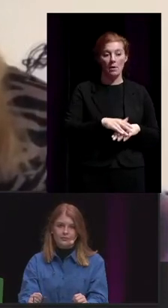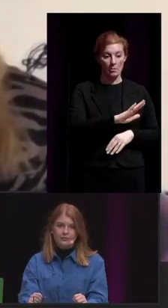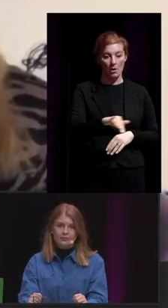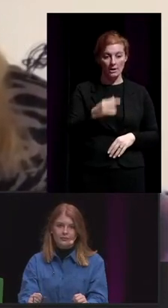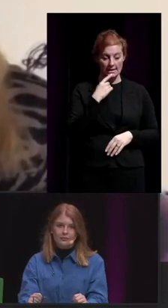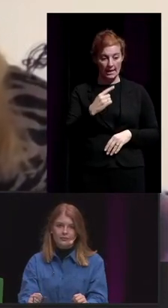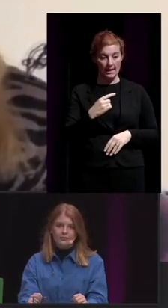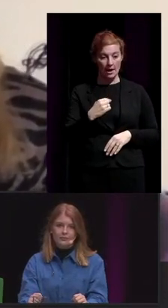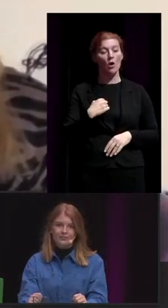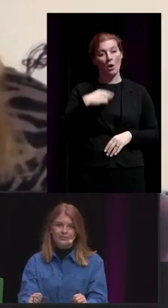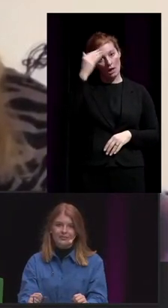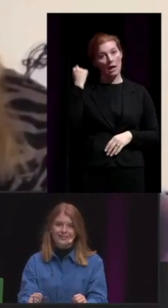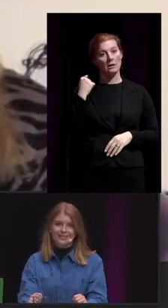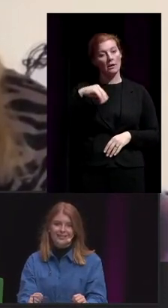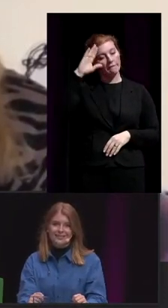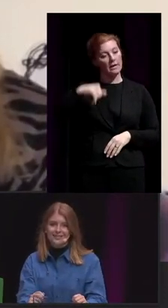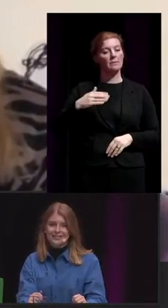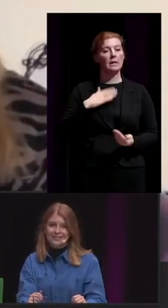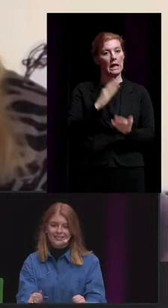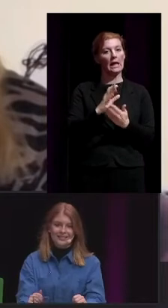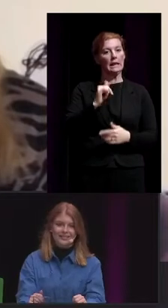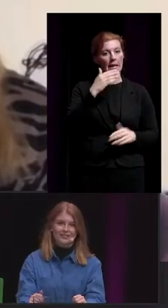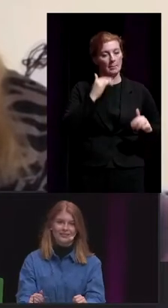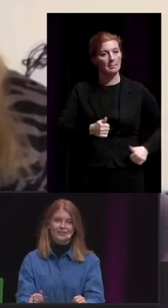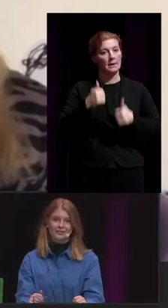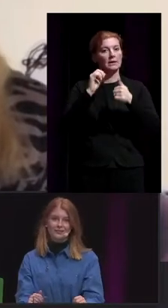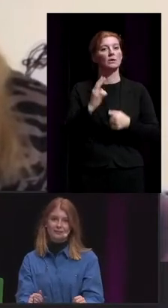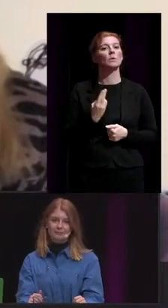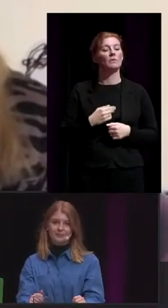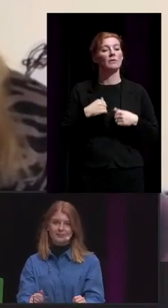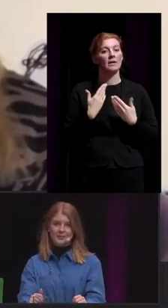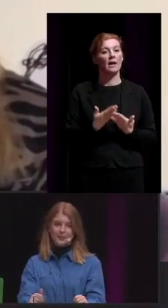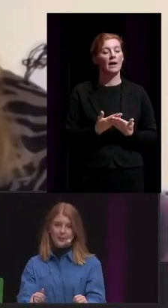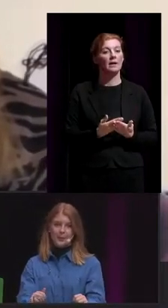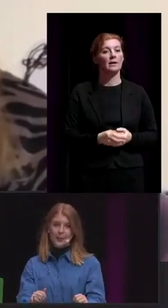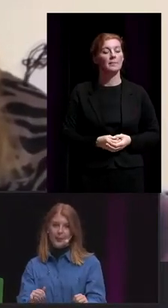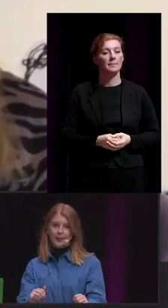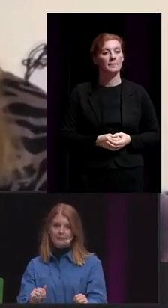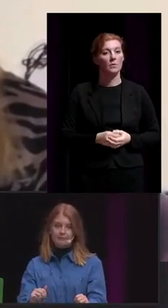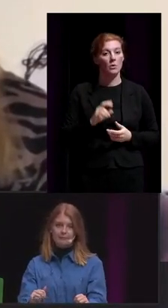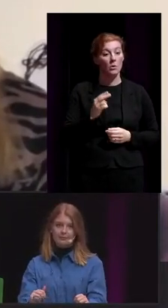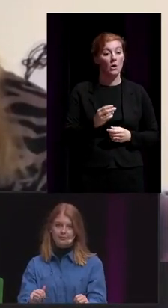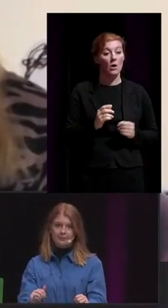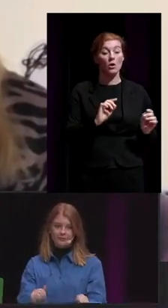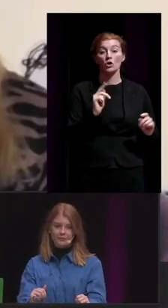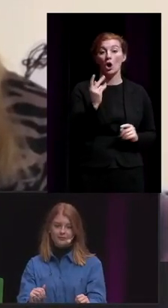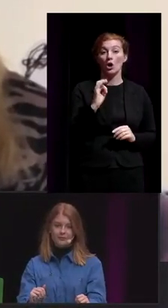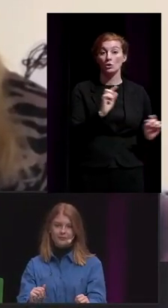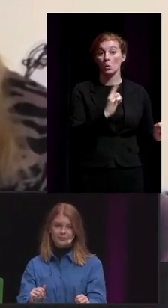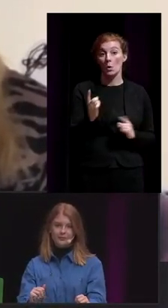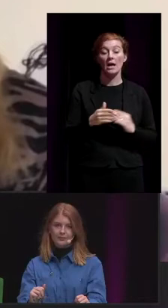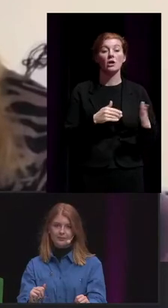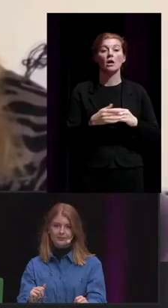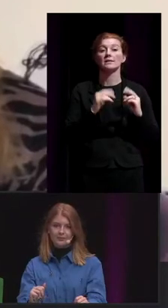de kan sina rättigheter bättre nu, efter att skolan är en rättighetsbaserad skola i många skolor där. Och kan skoga göra samma. Förskolan